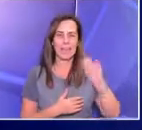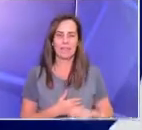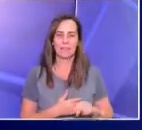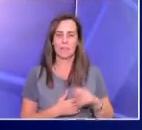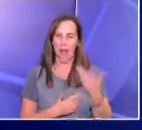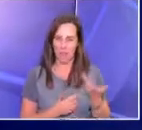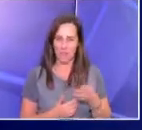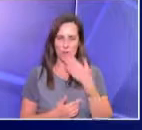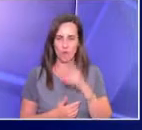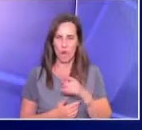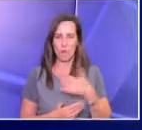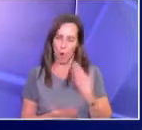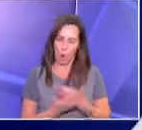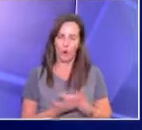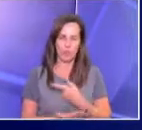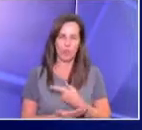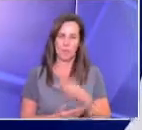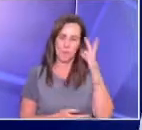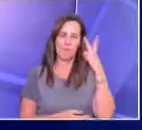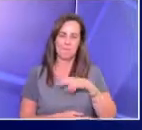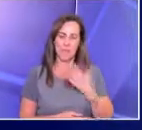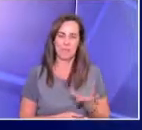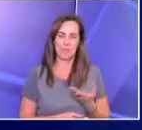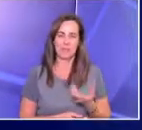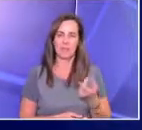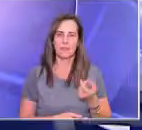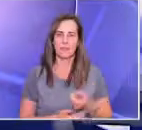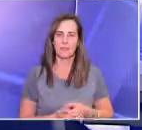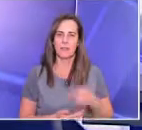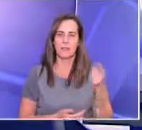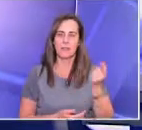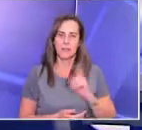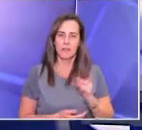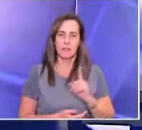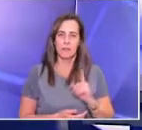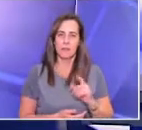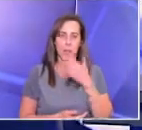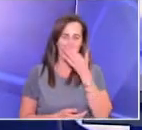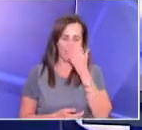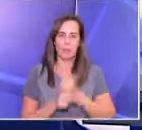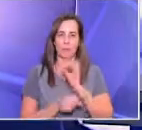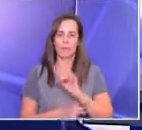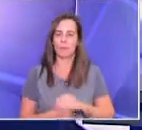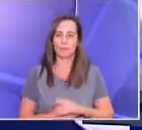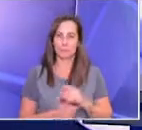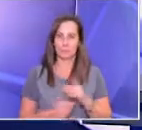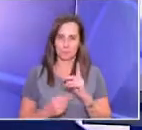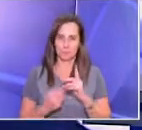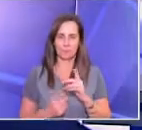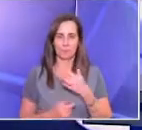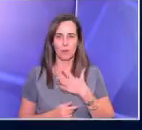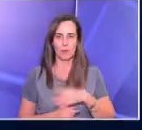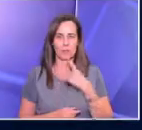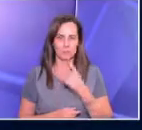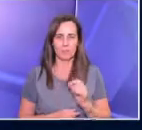אבל אין ספק ש ירושלמים הוכיחו שהם מבינים מי התנועה האמיתית ומי עבד משבר. אז בואי נדבר עד ואני. שנייה לפני שאני עובר לפרשנים שלנו ואני